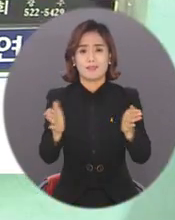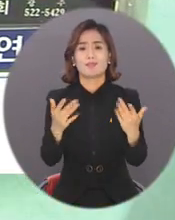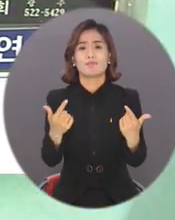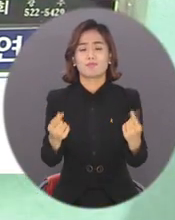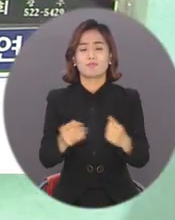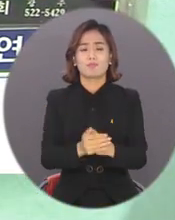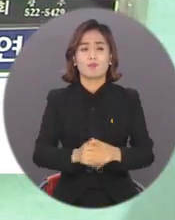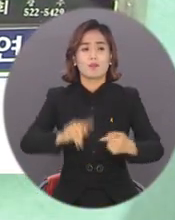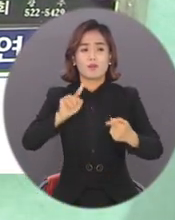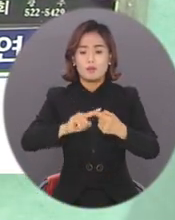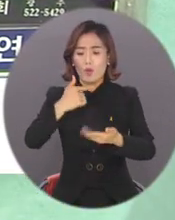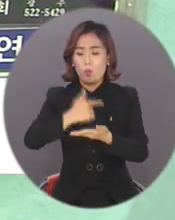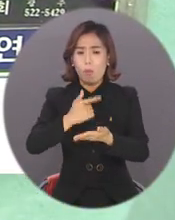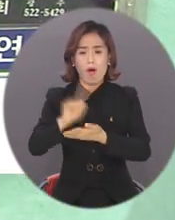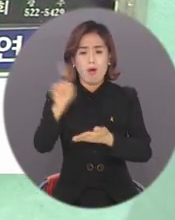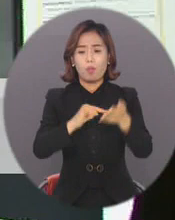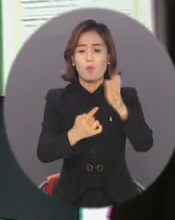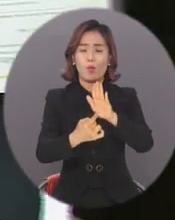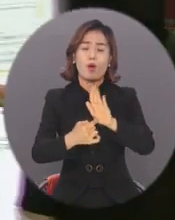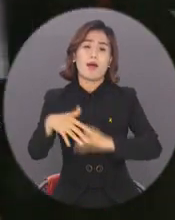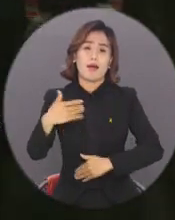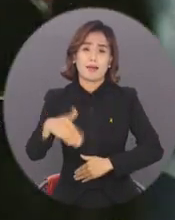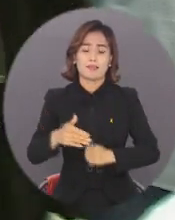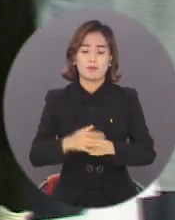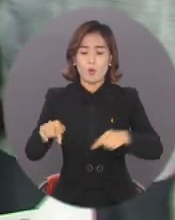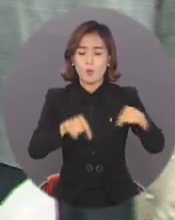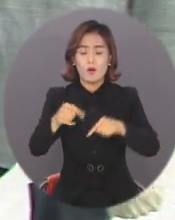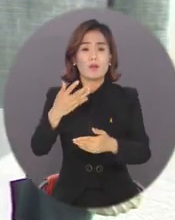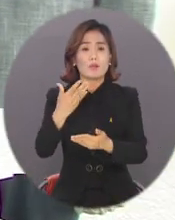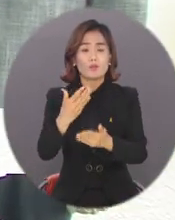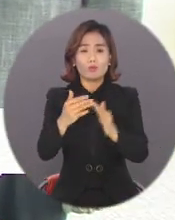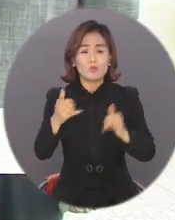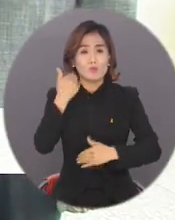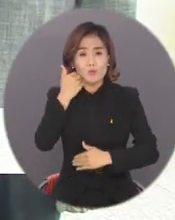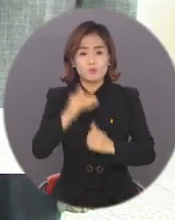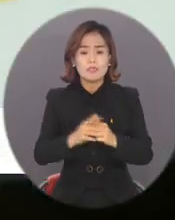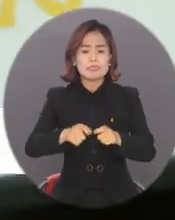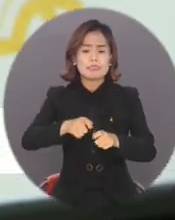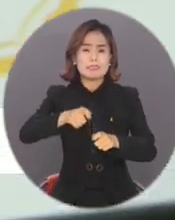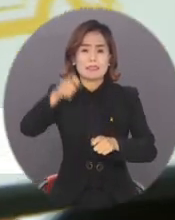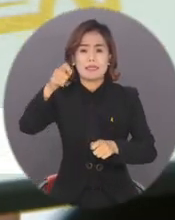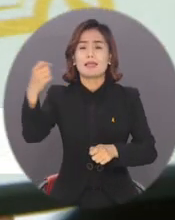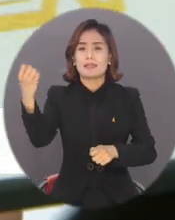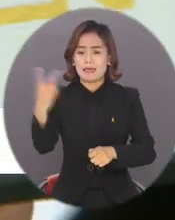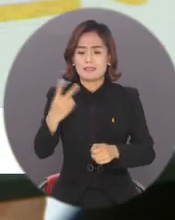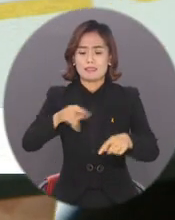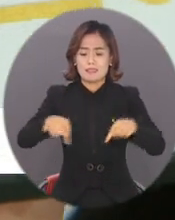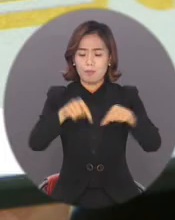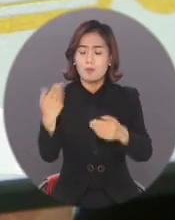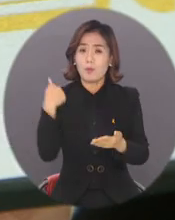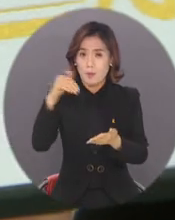거죠. 거기에 대한 논문이 지금 아직 한 건도 안 나옵니다. 녹음 테이프의 주인 조규백 씨는 긴 세월이 지나 자신에게 돌아온